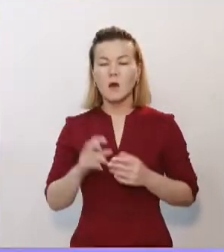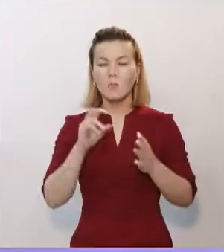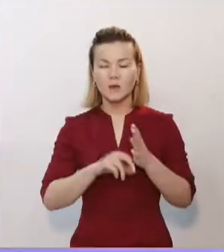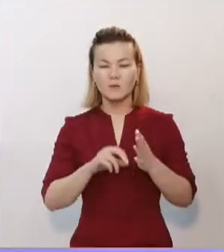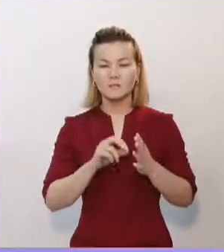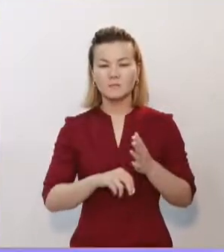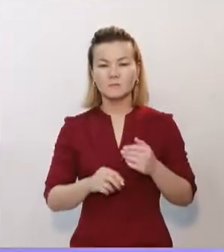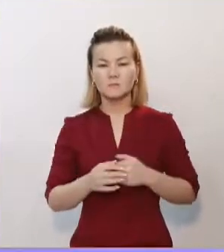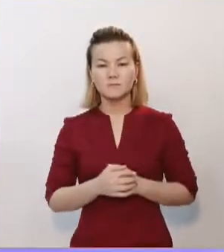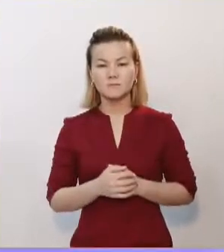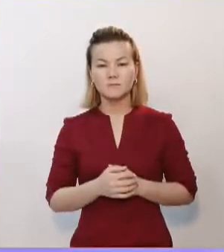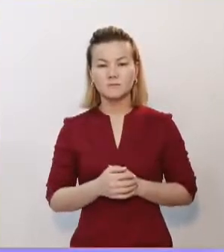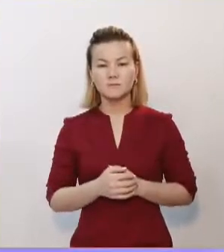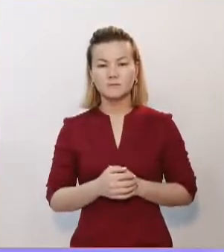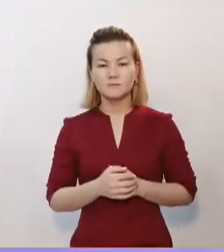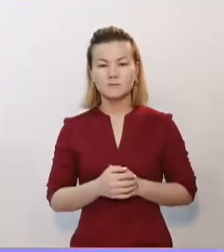Проверьте.